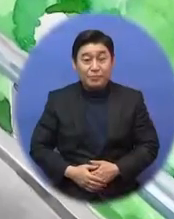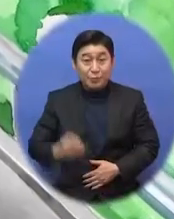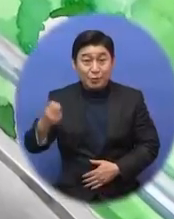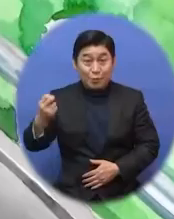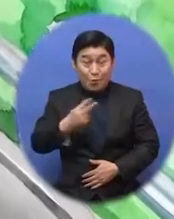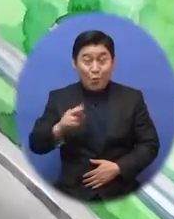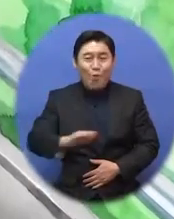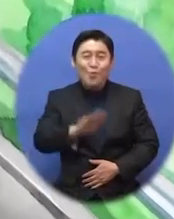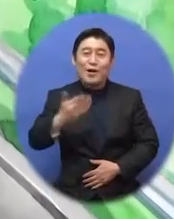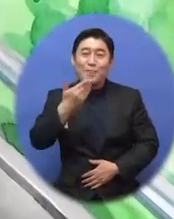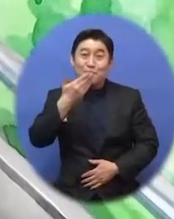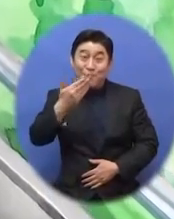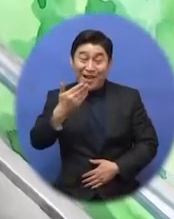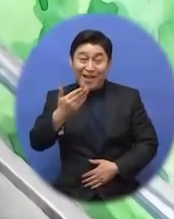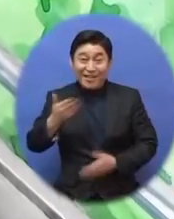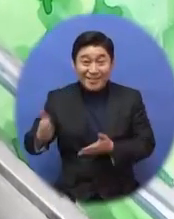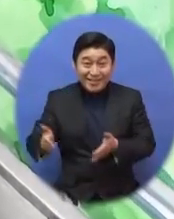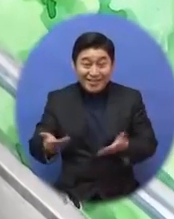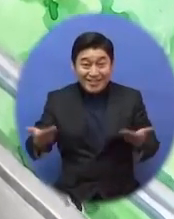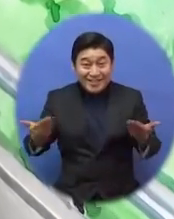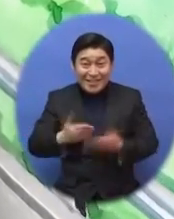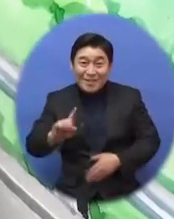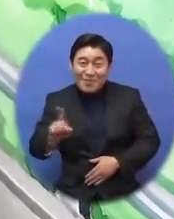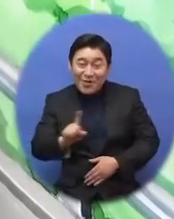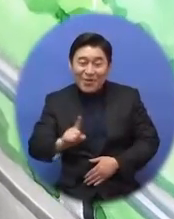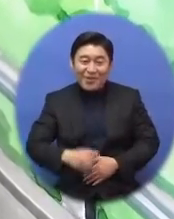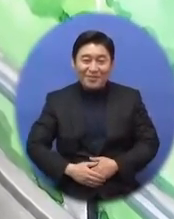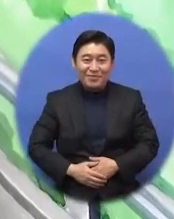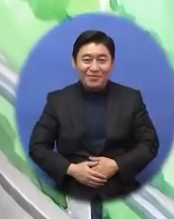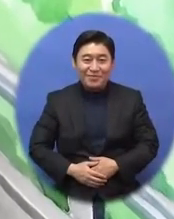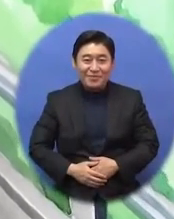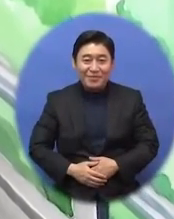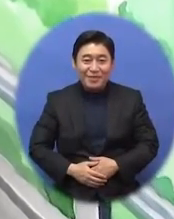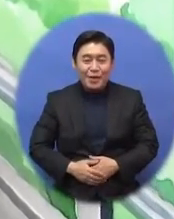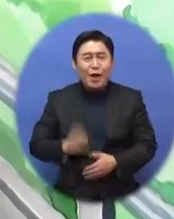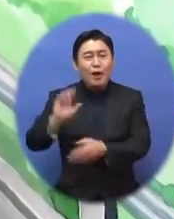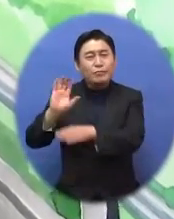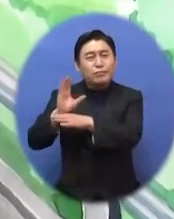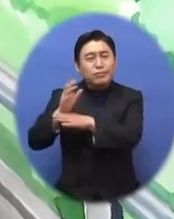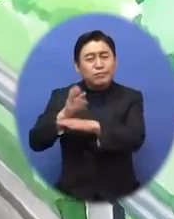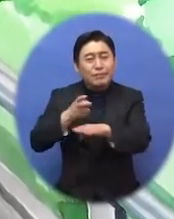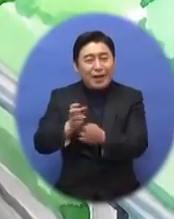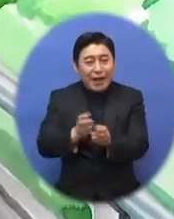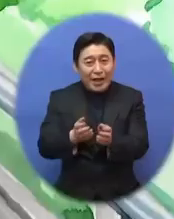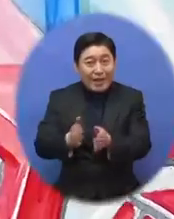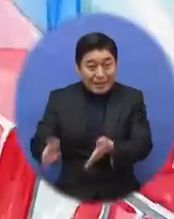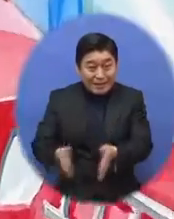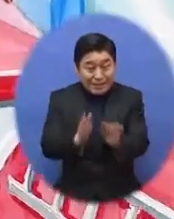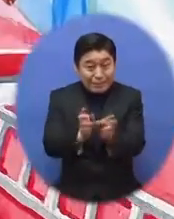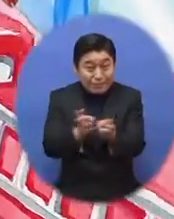그리고 우리가 할 수 있는 작은 일들. 구급차 길터주기,